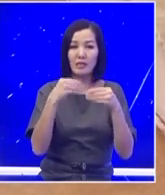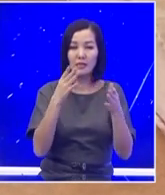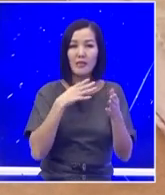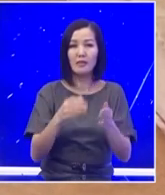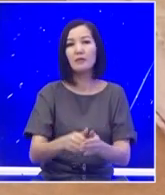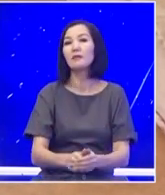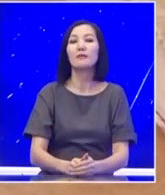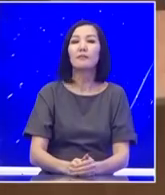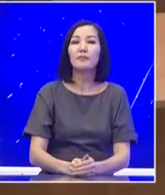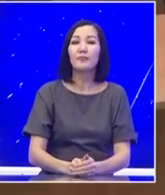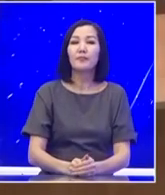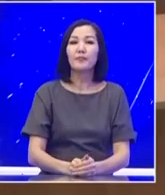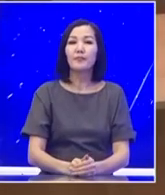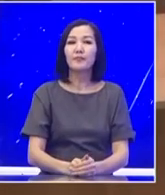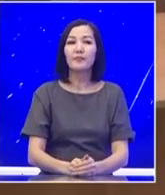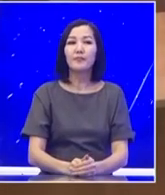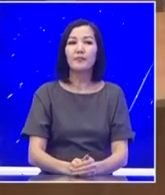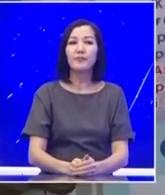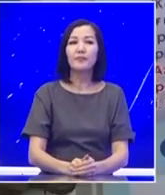табысталды.